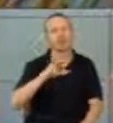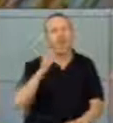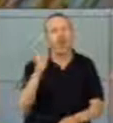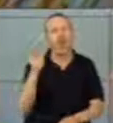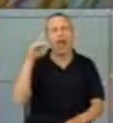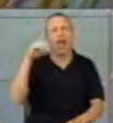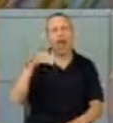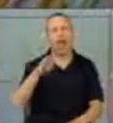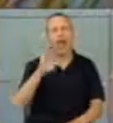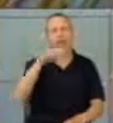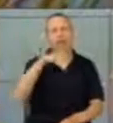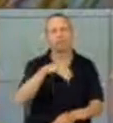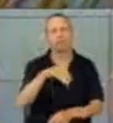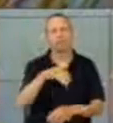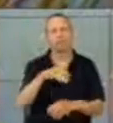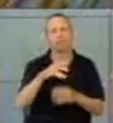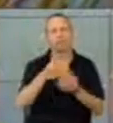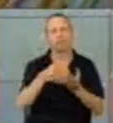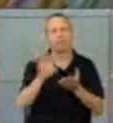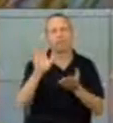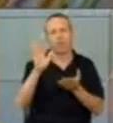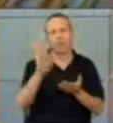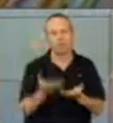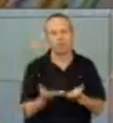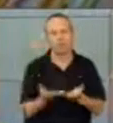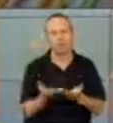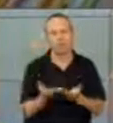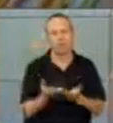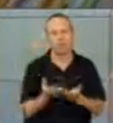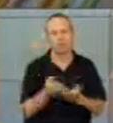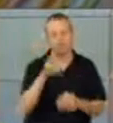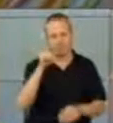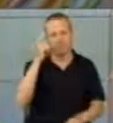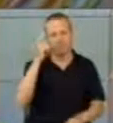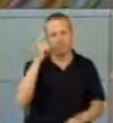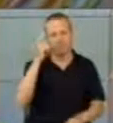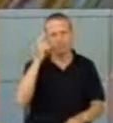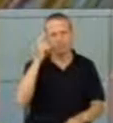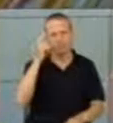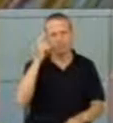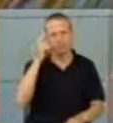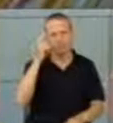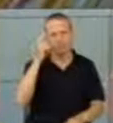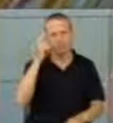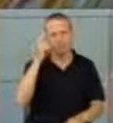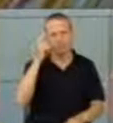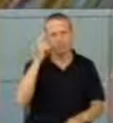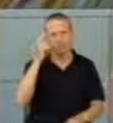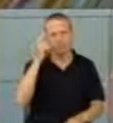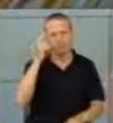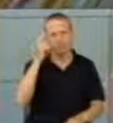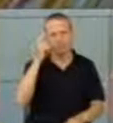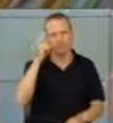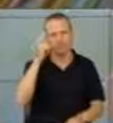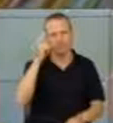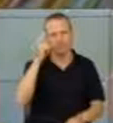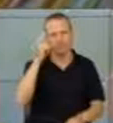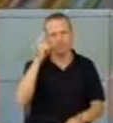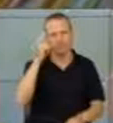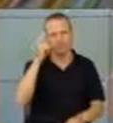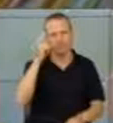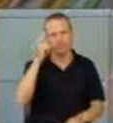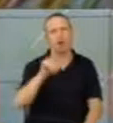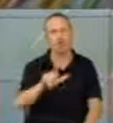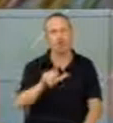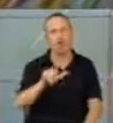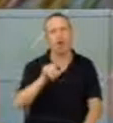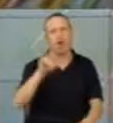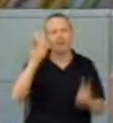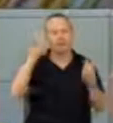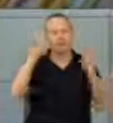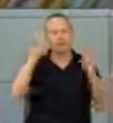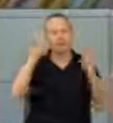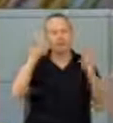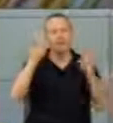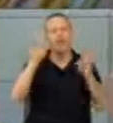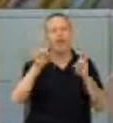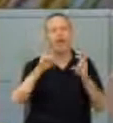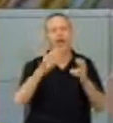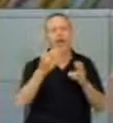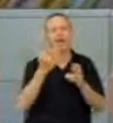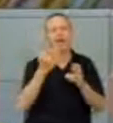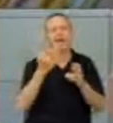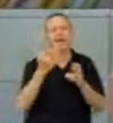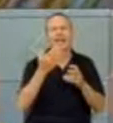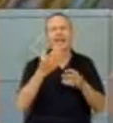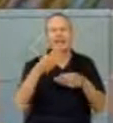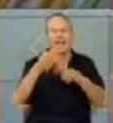האלה לחלוטין מיותרים. כולנו, אתה יודע, אנחנו שותפים למשהו שאנחנו מתנגדים לו, אבל כאילו הריטואל הישראלי חזק